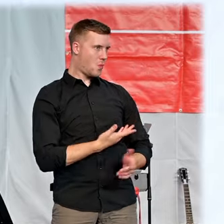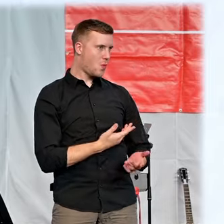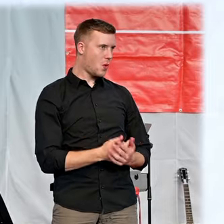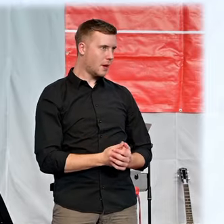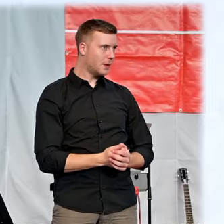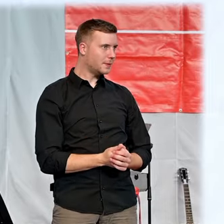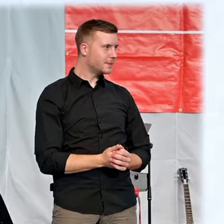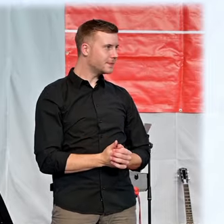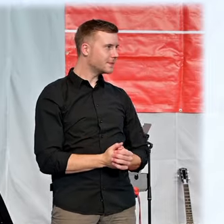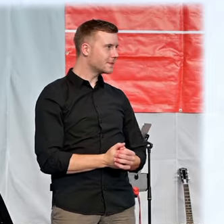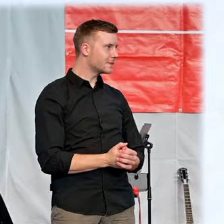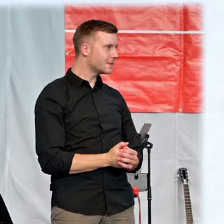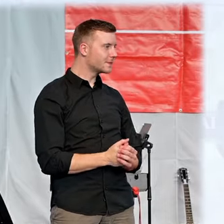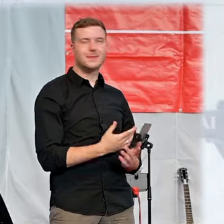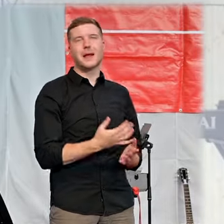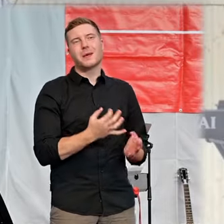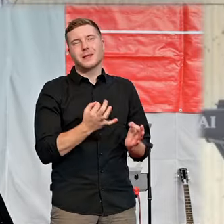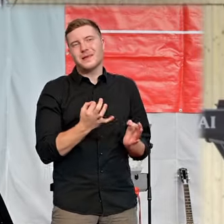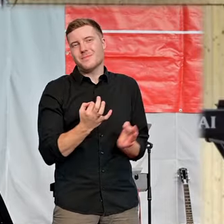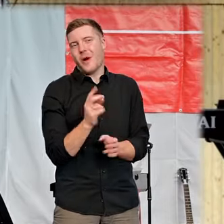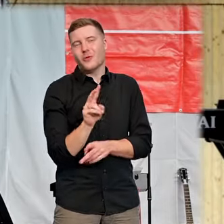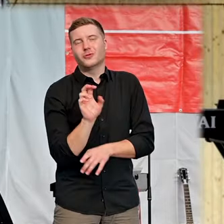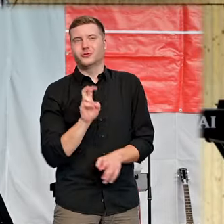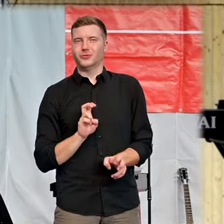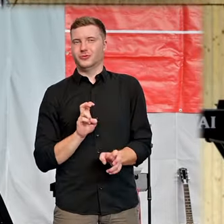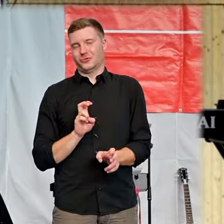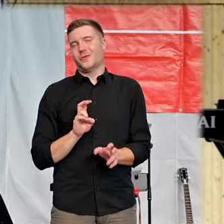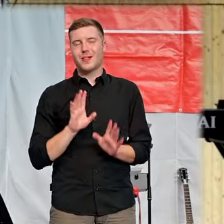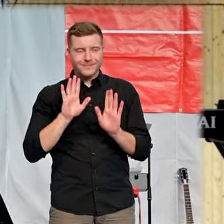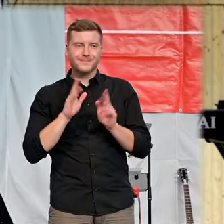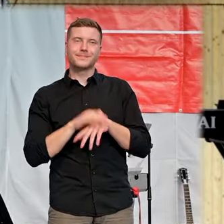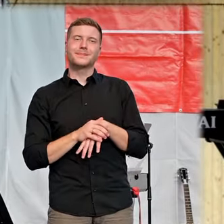nicht umfalle. Was ist Heil?